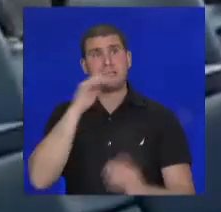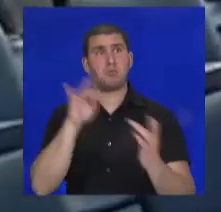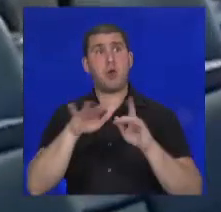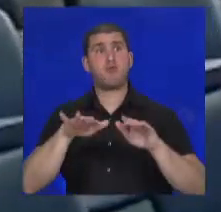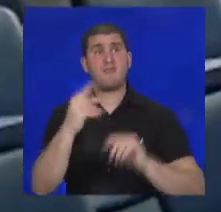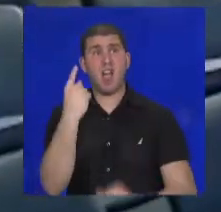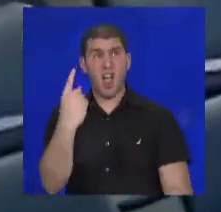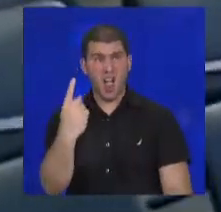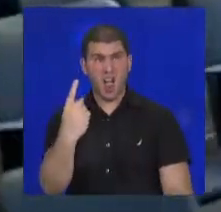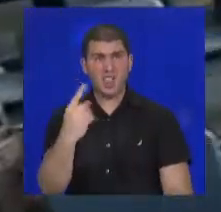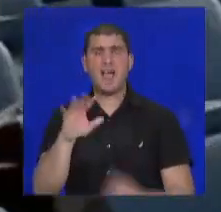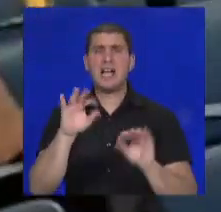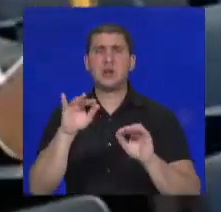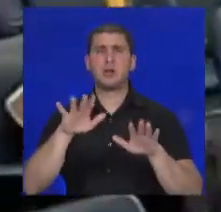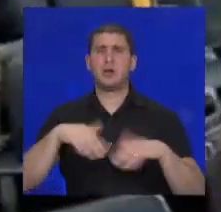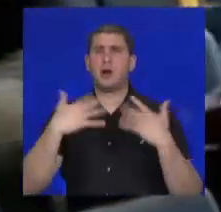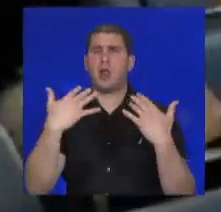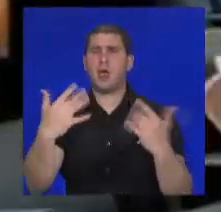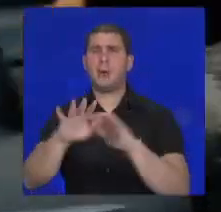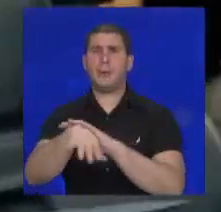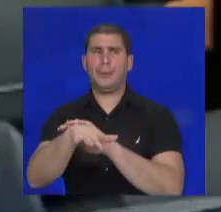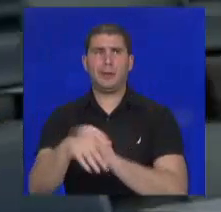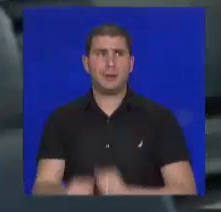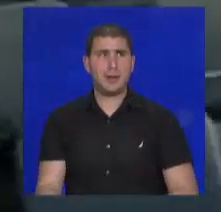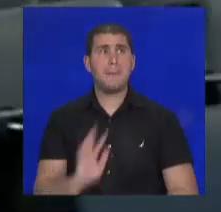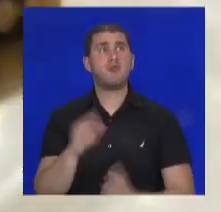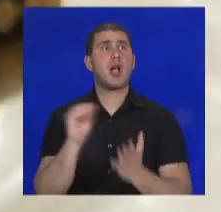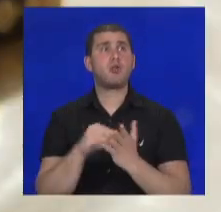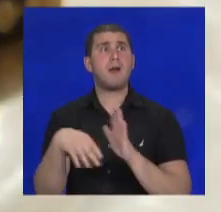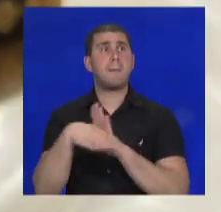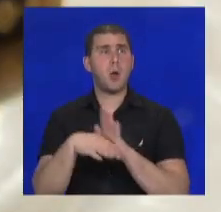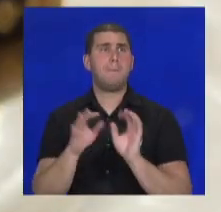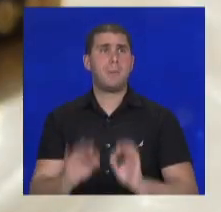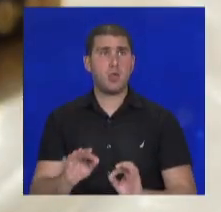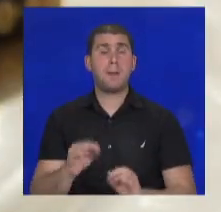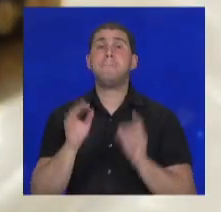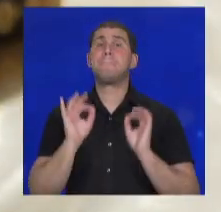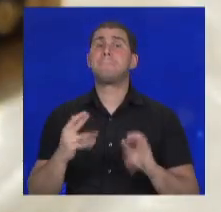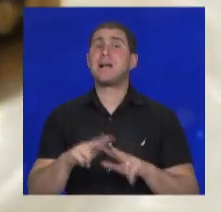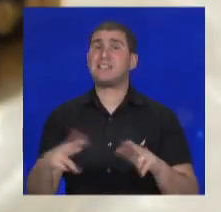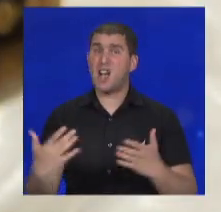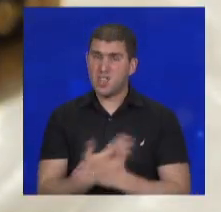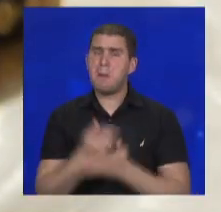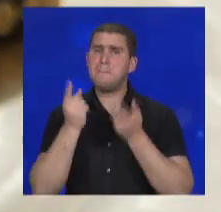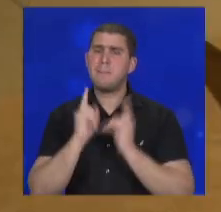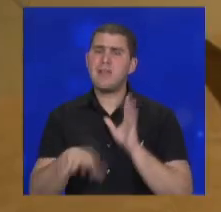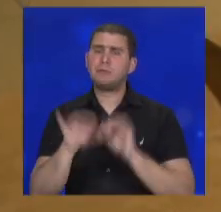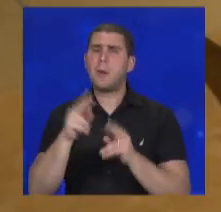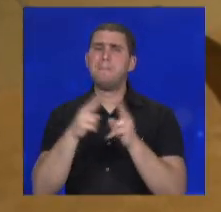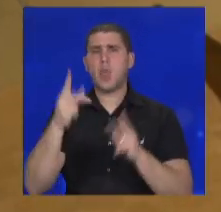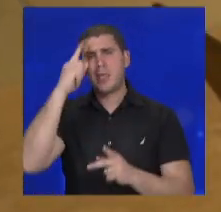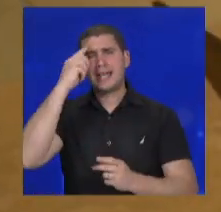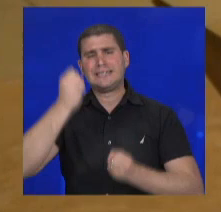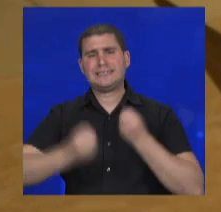אחד ועשרות מושבים ריקים. רק מה שכתוב בחוק בדיוק. המציאות החדשה מחייבת מציאת פתרונות